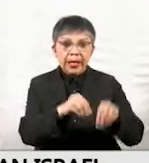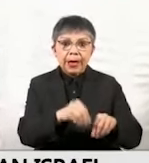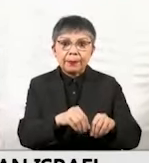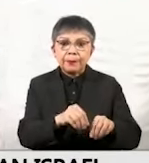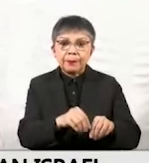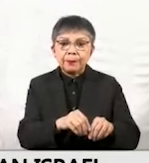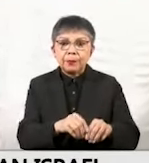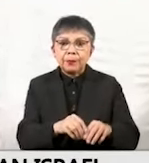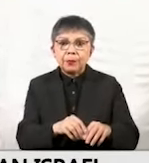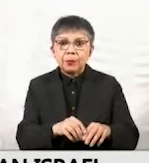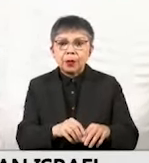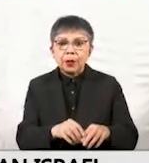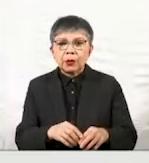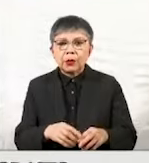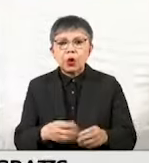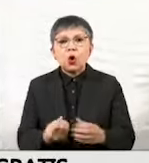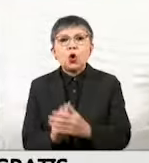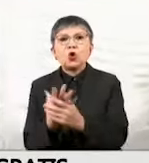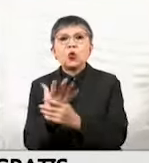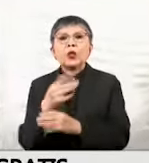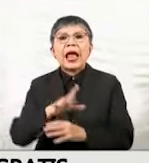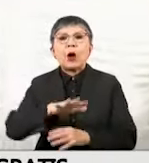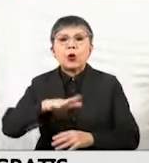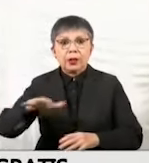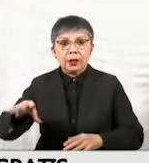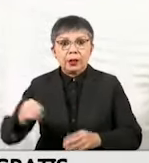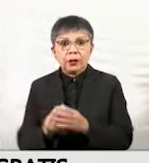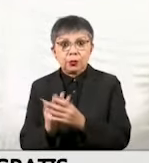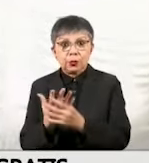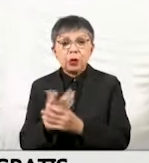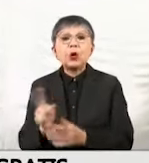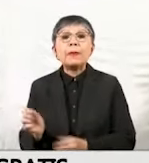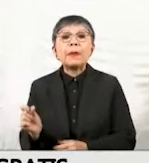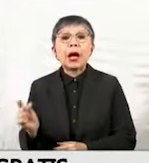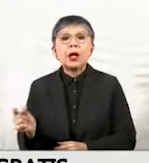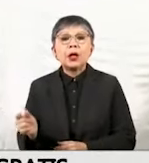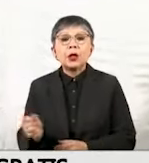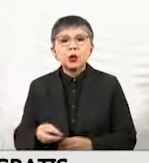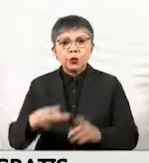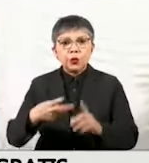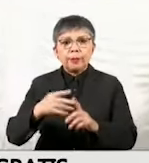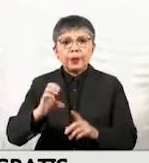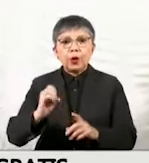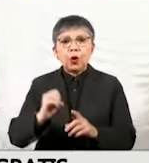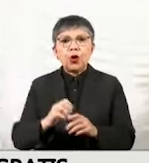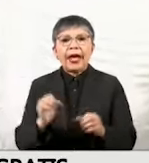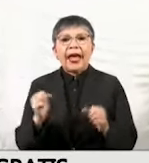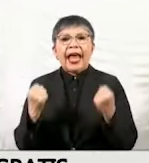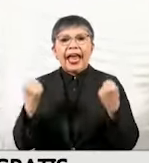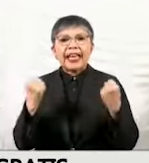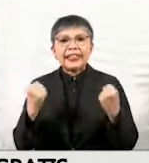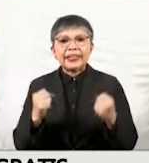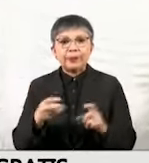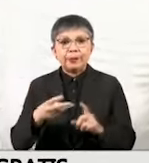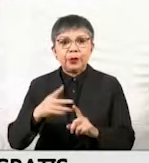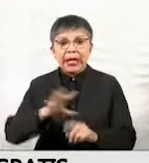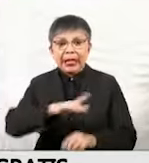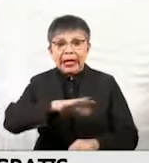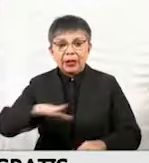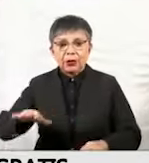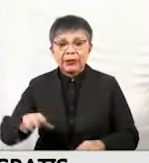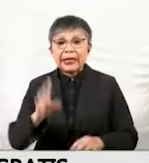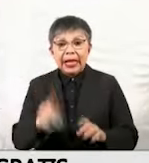eh rumput laut untuk apa untuk bioenergi sehingga dari rumput